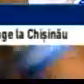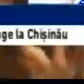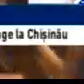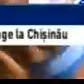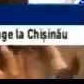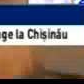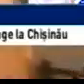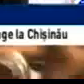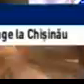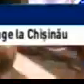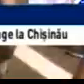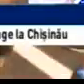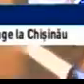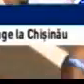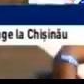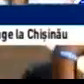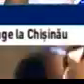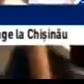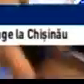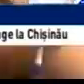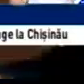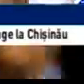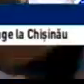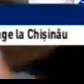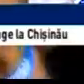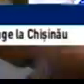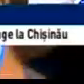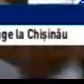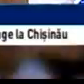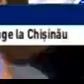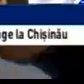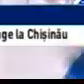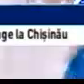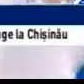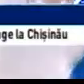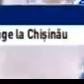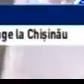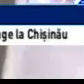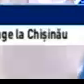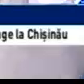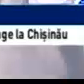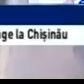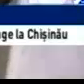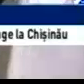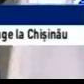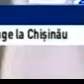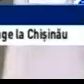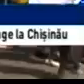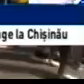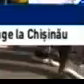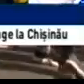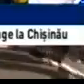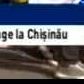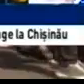o singură problemă la punctul de trecere de la Cahul. Acolo, până în această dimineață, ar fi fost stricat sistemul de legătură cu serviciul vamal și din